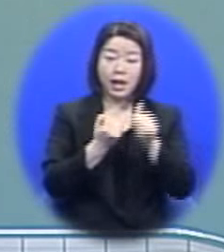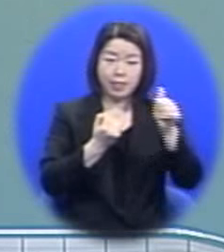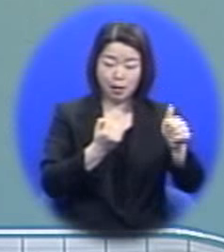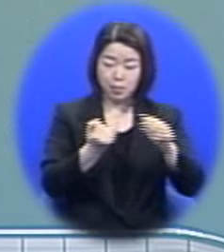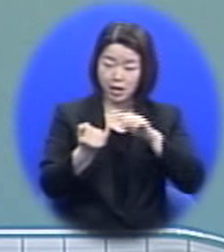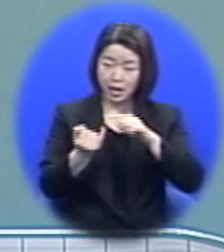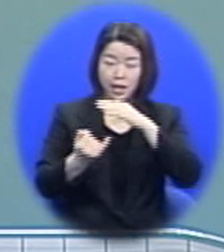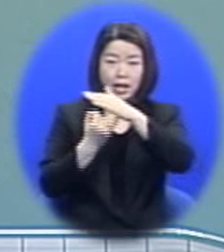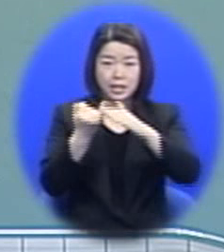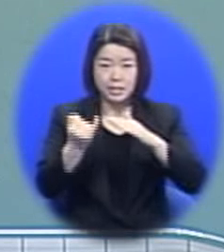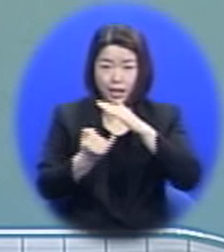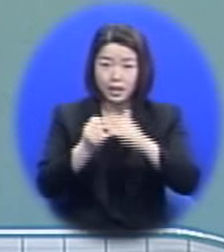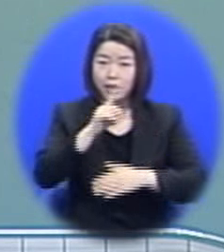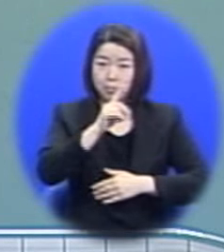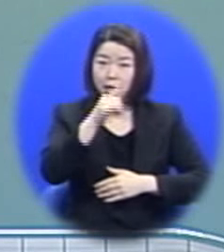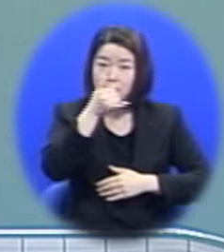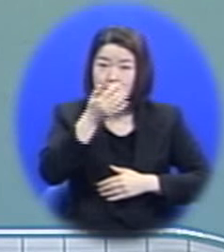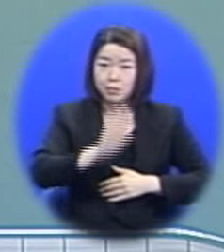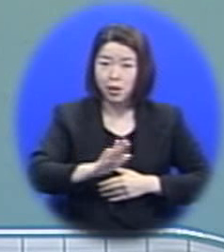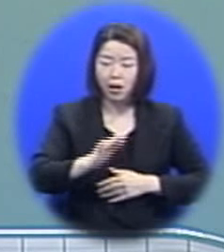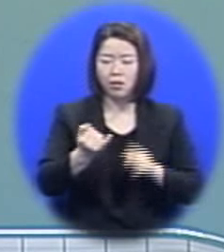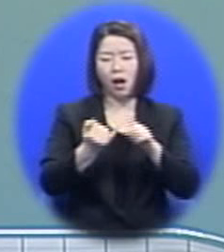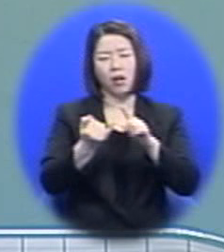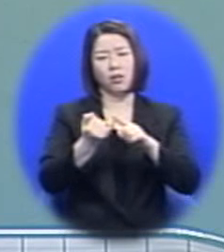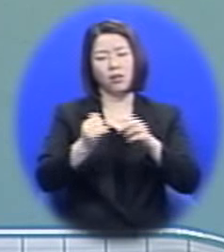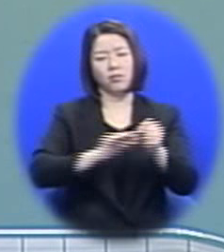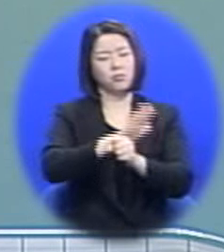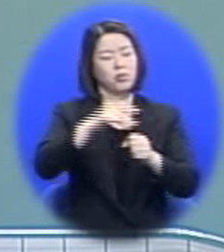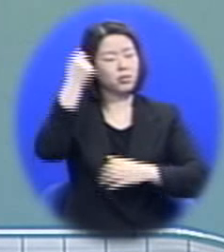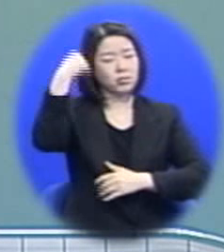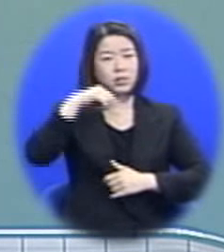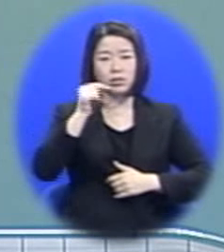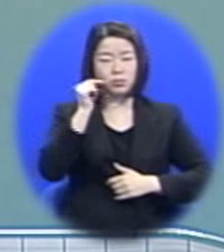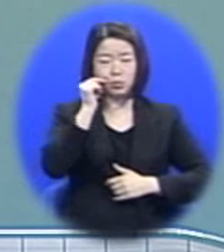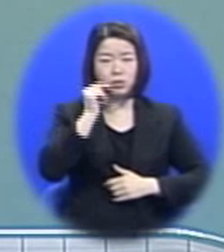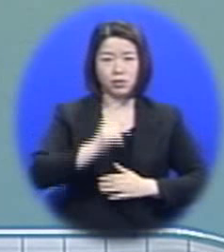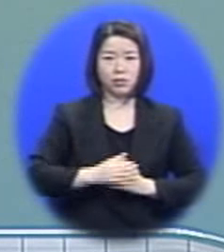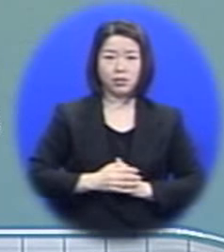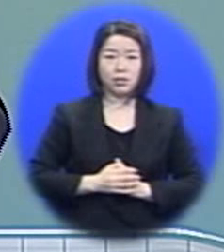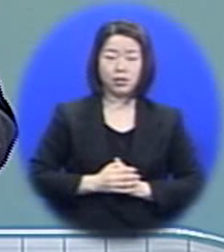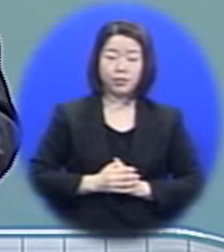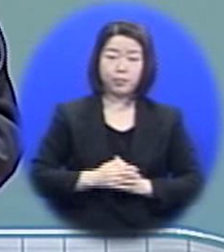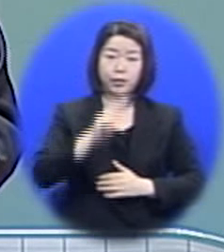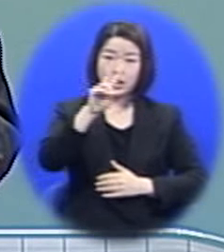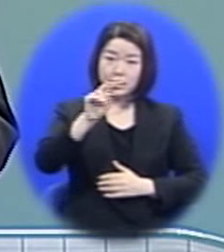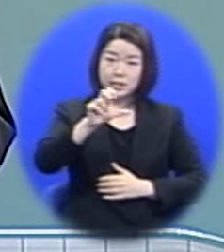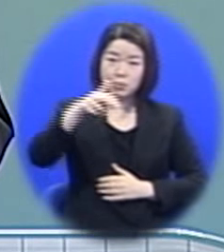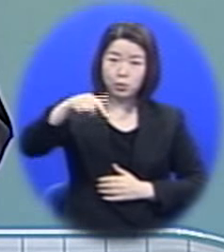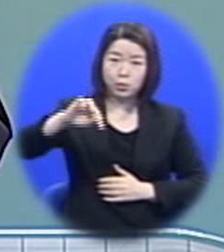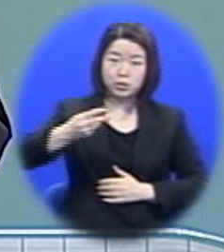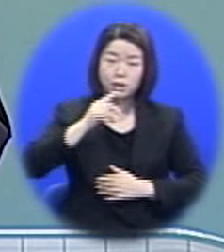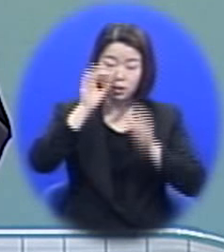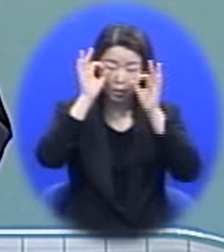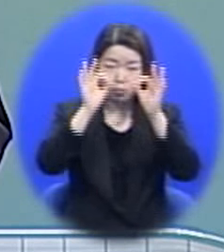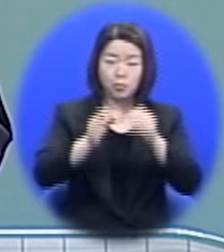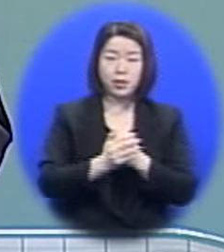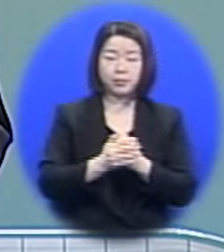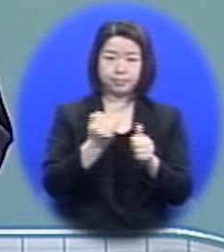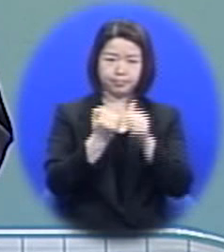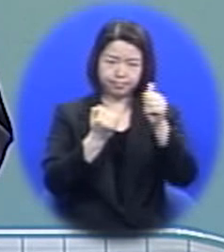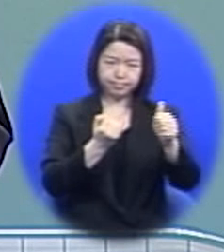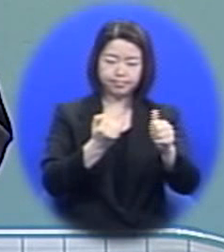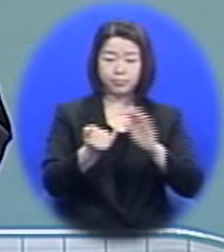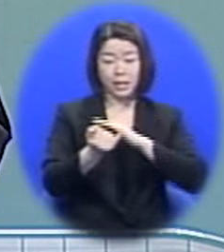사랑했다고 하는데 아내는 사랑을 전혀 느끼지 못하게 되는 겁니다. 25절에 보면 남편들아